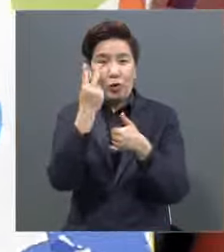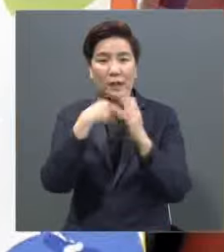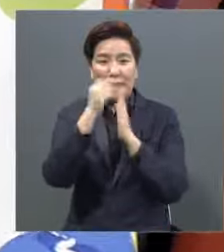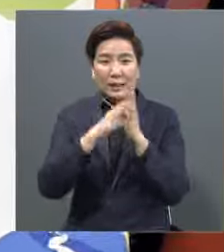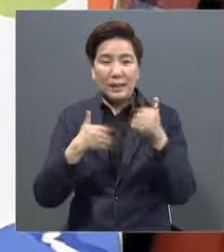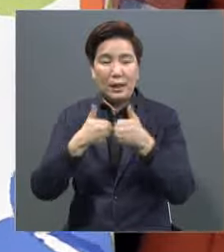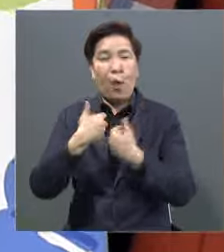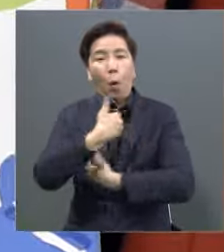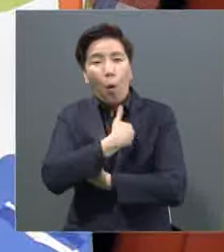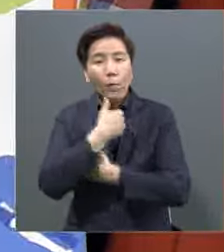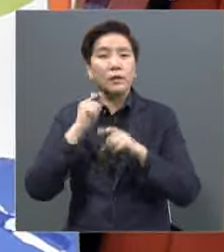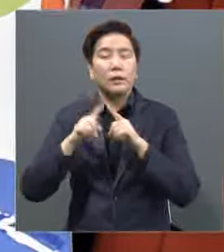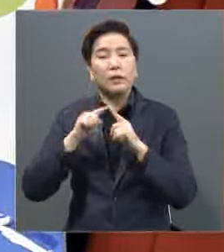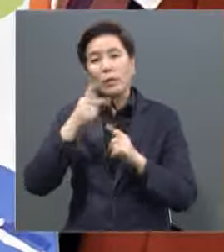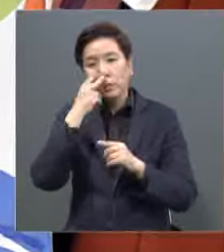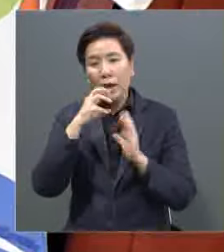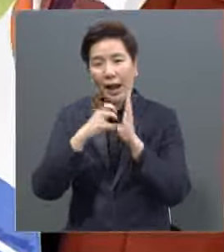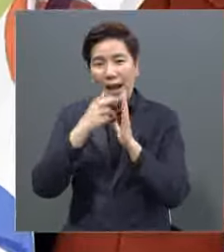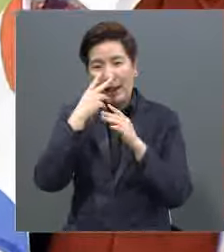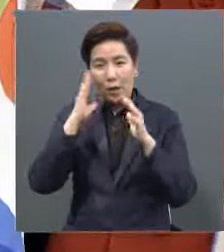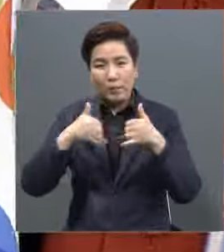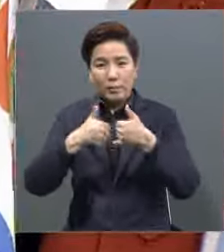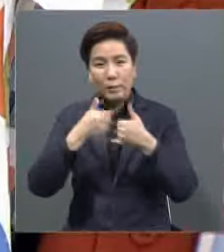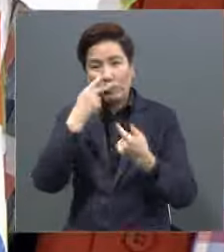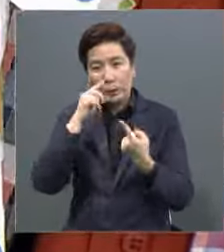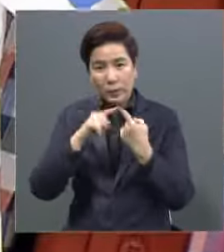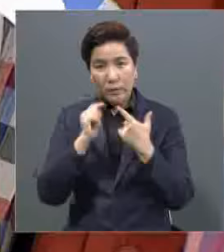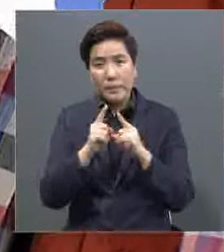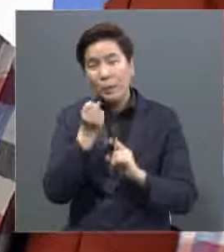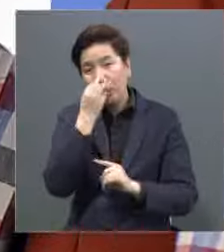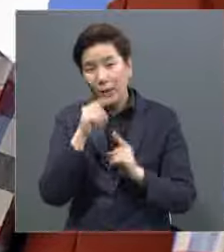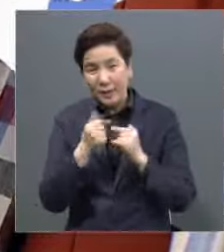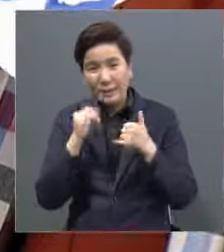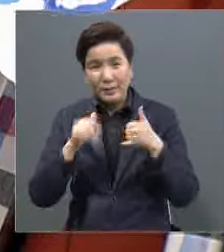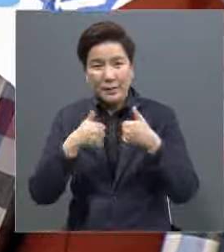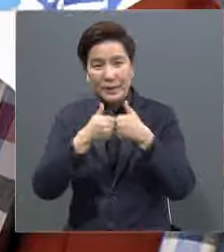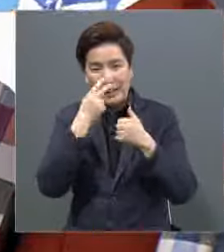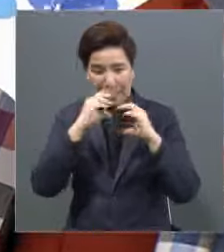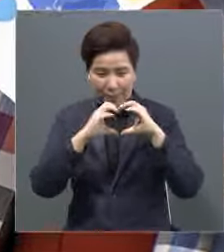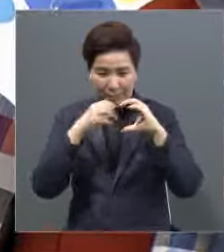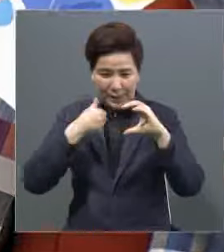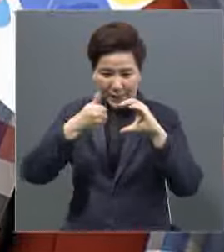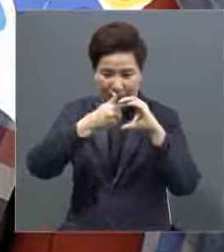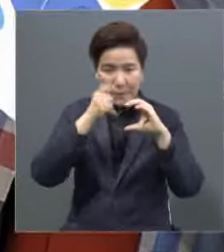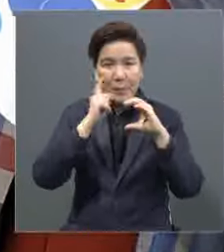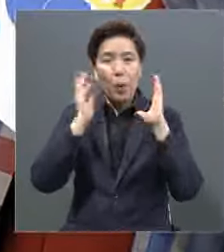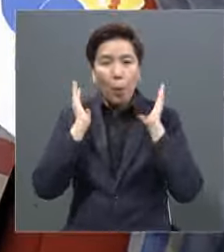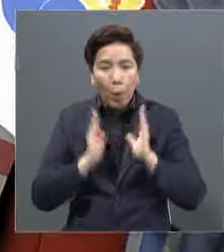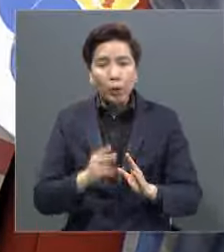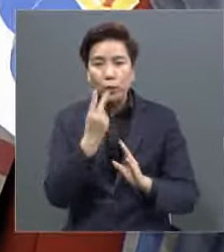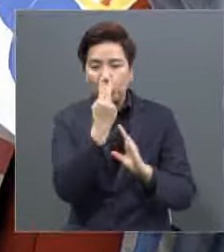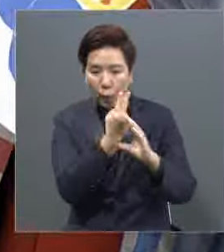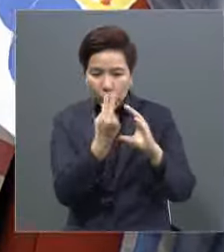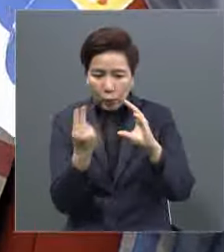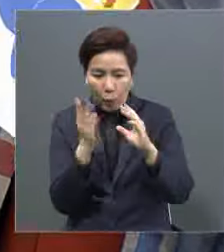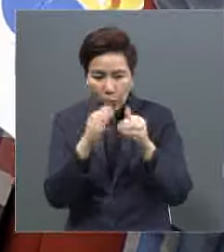สีกอดกันอยู่เนี่ยเนี่ยค่อนข้างตรงกลลางเนี่ยนะคะแต่ตรงกลางรูปรูปหัวใจแต่ละอันที่คุณผู้ชมเห็นเป็นเส้นเนี่ยจริงๆแล้วเป็นรูปคน 2